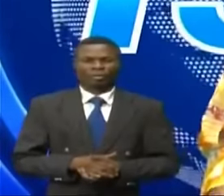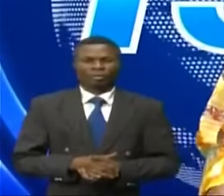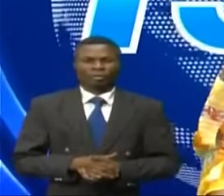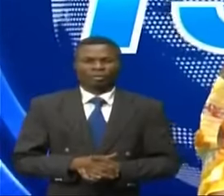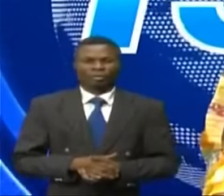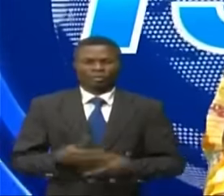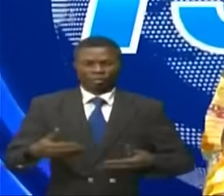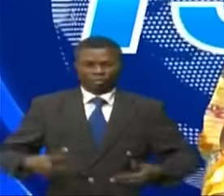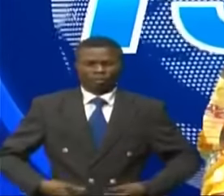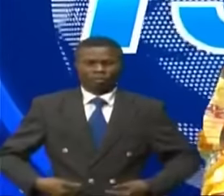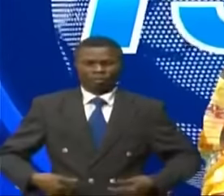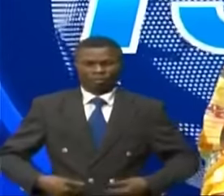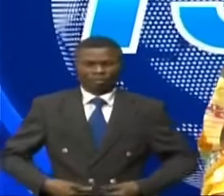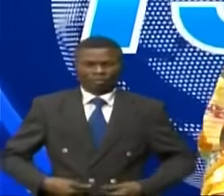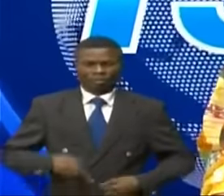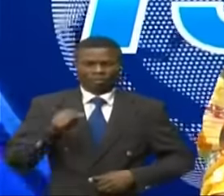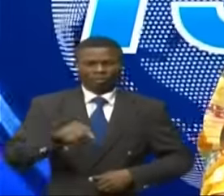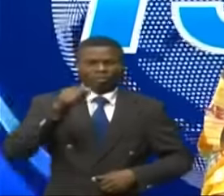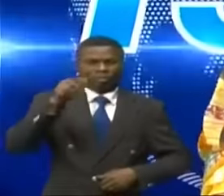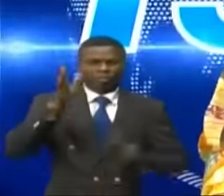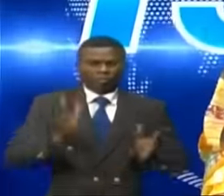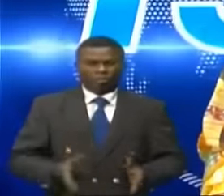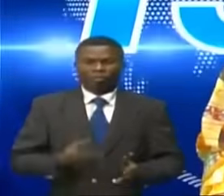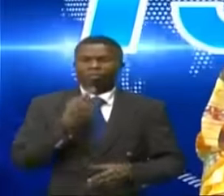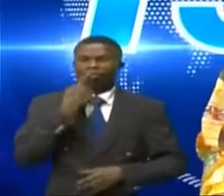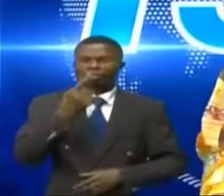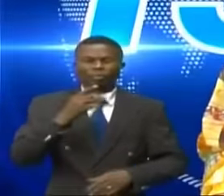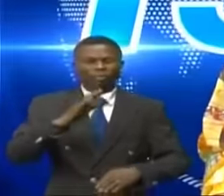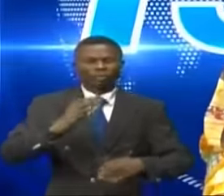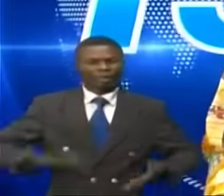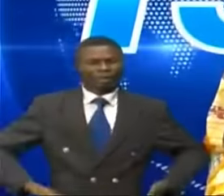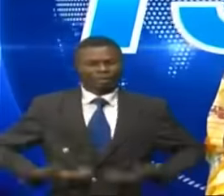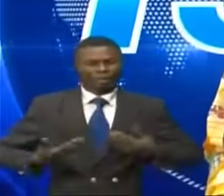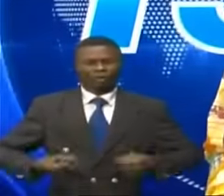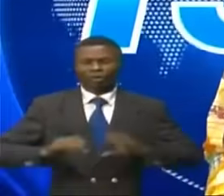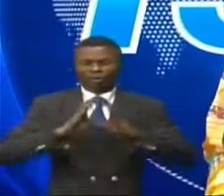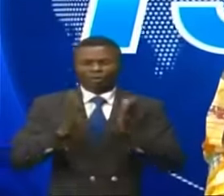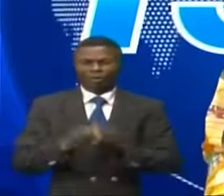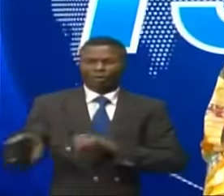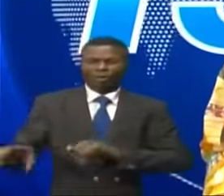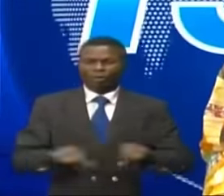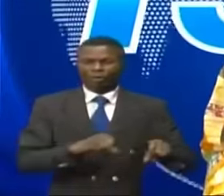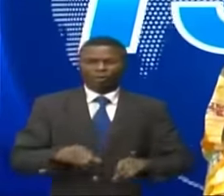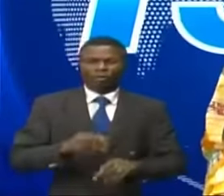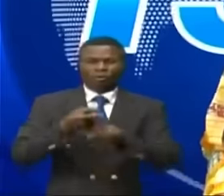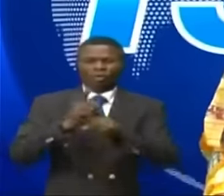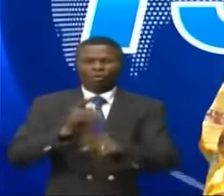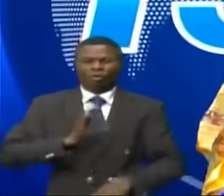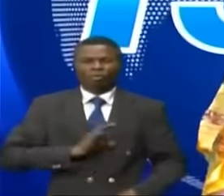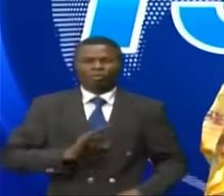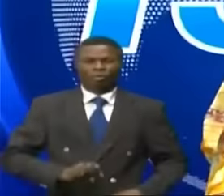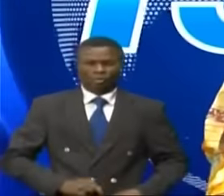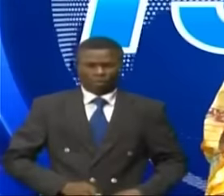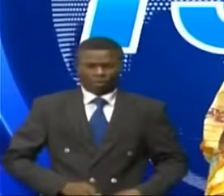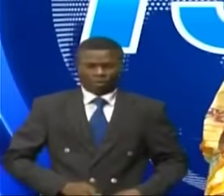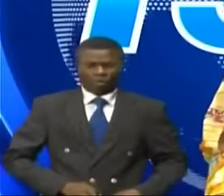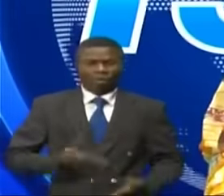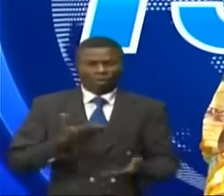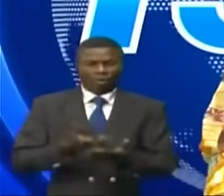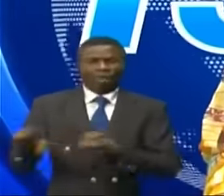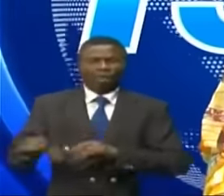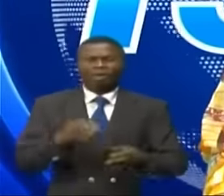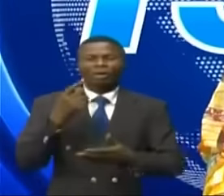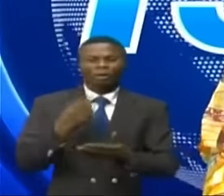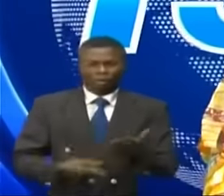Et les jeunes millionnaires ont exprimé leur satisfaction pour tous les actes de Félix-Antoine Tshisekedi Tshilombo, lesquels actes